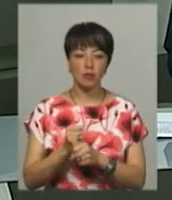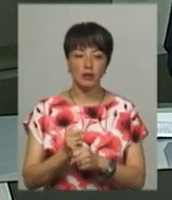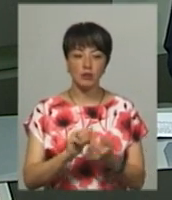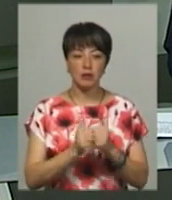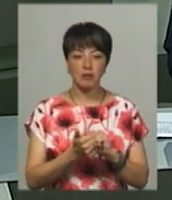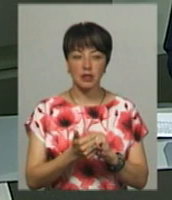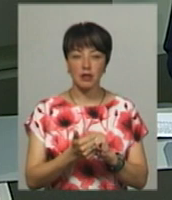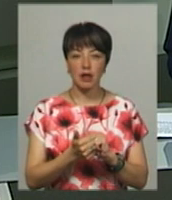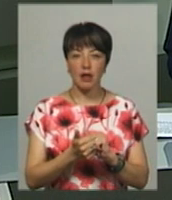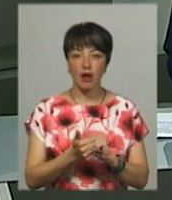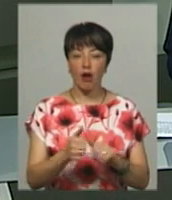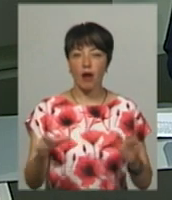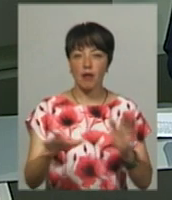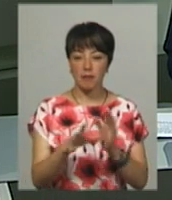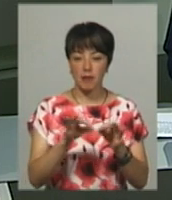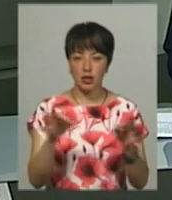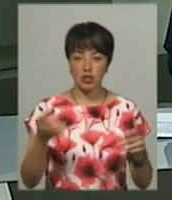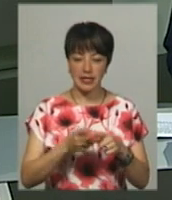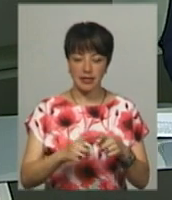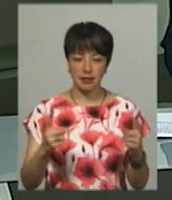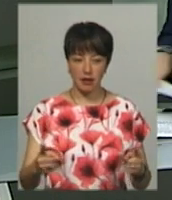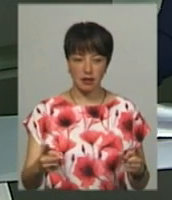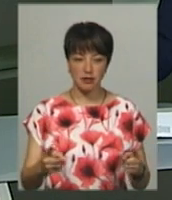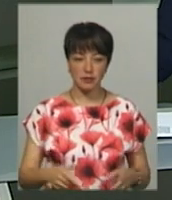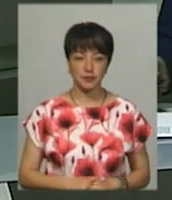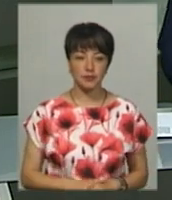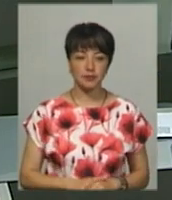заміні перетину контактної мережі на зазначеній ділянці.